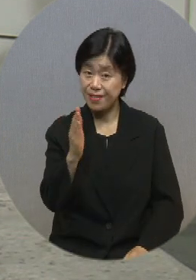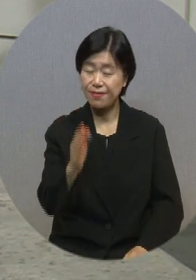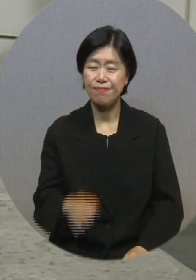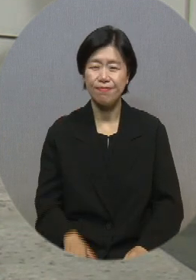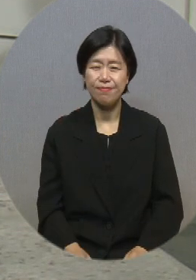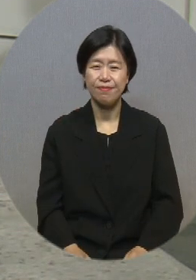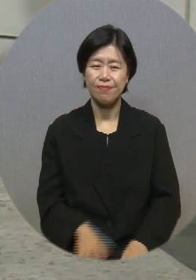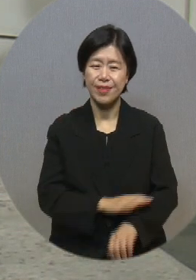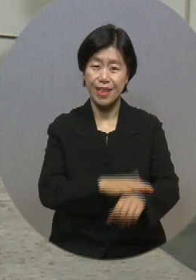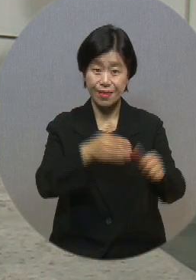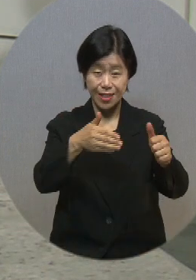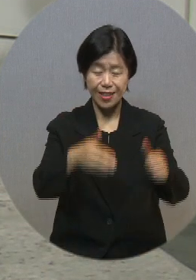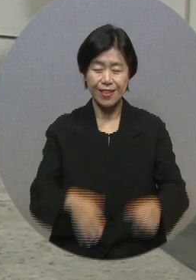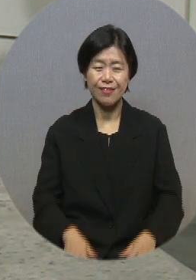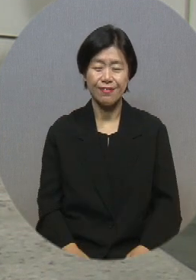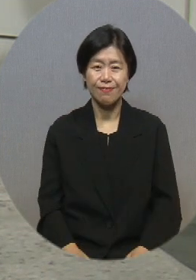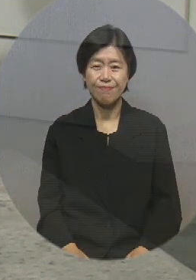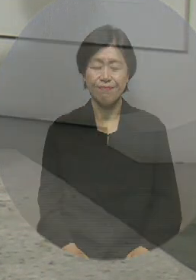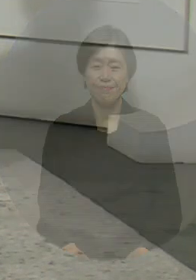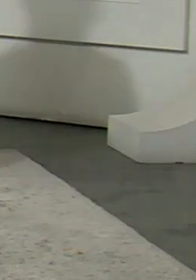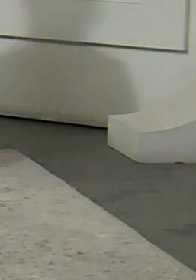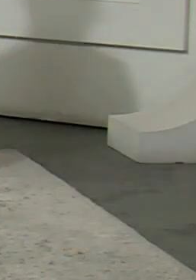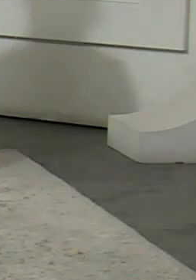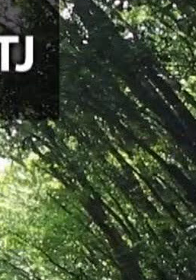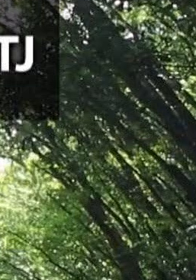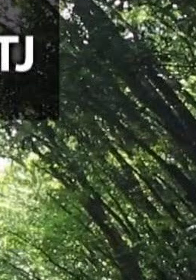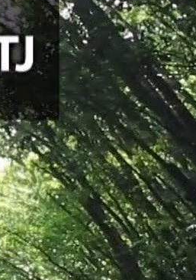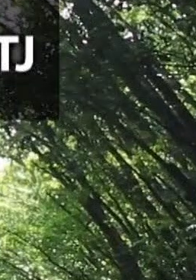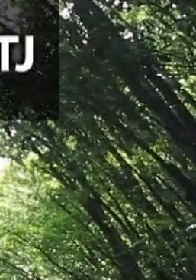네 잘 불러주시기 바랍니다. 응원합니다.